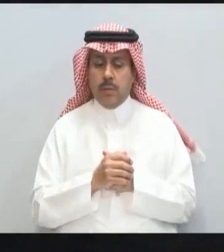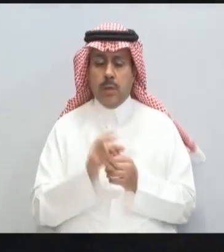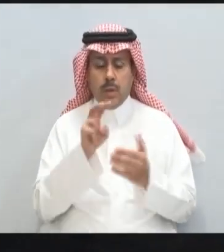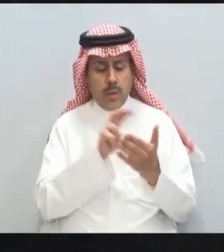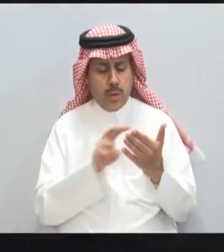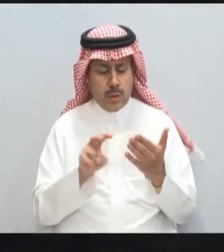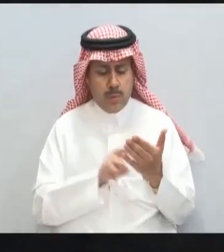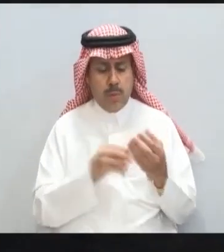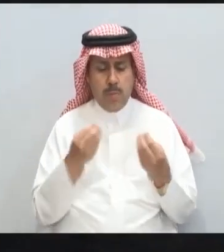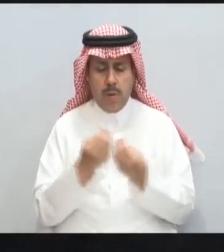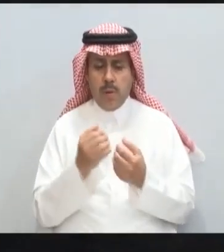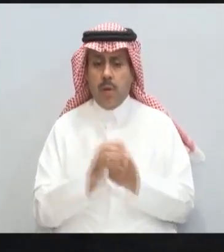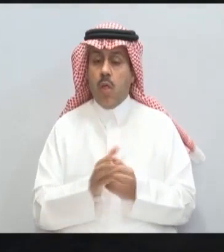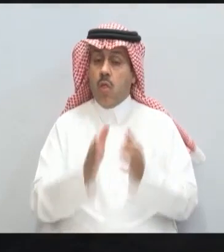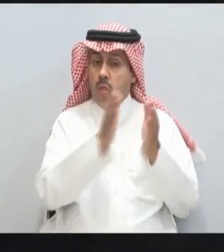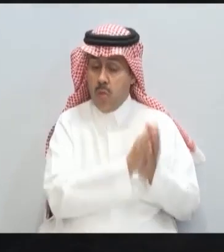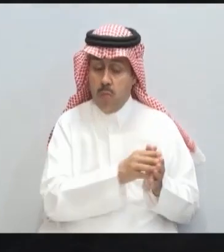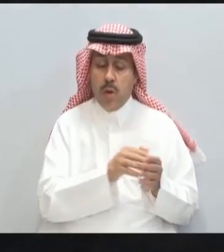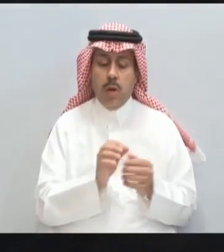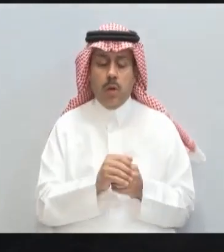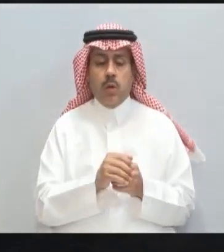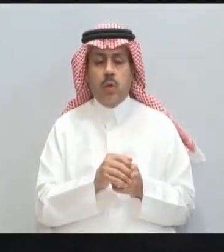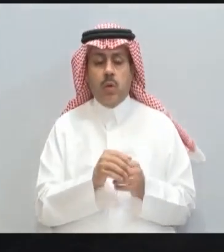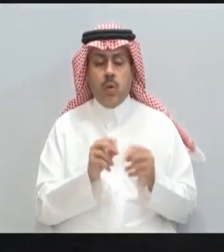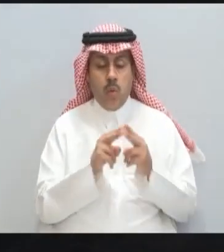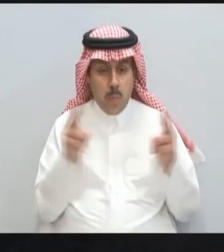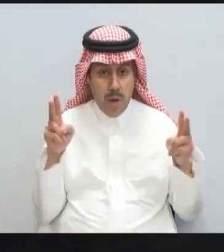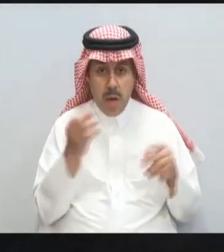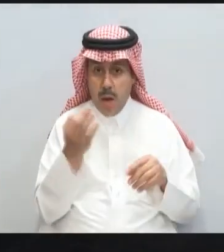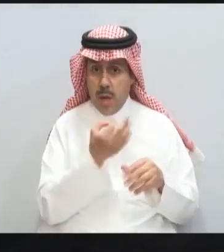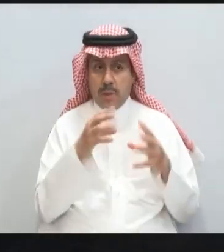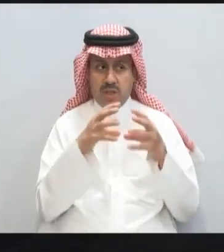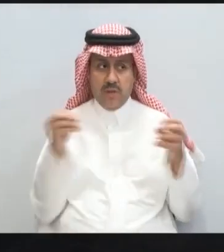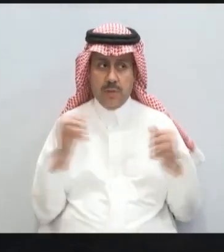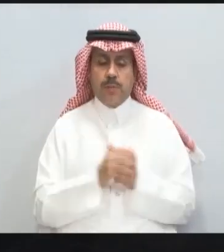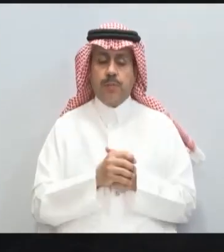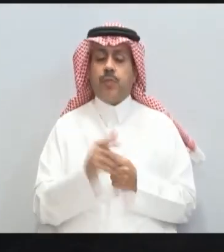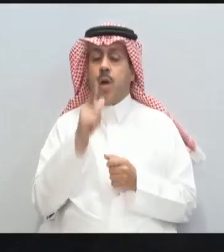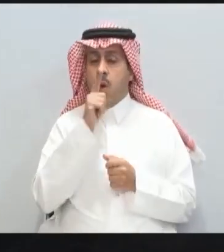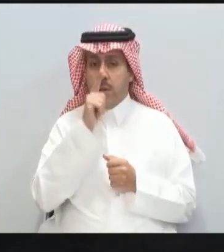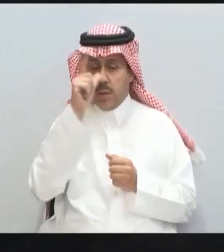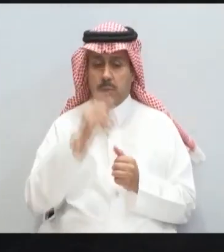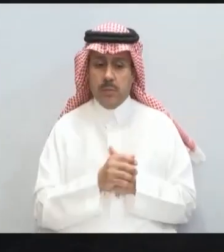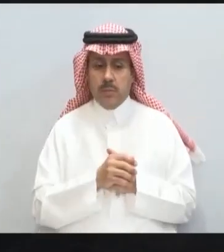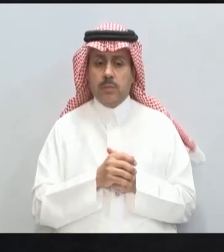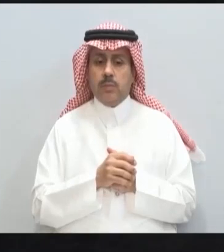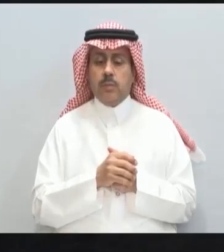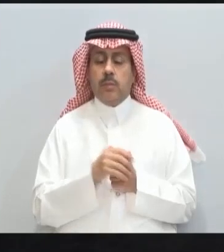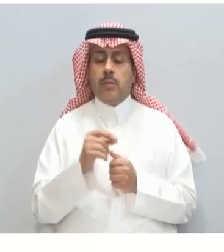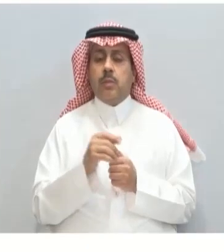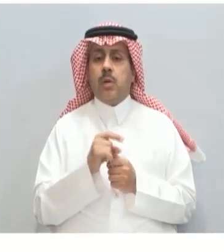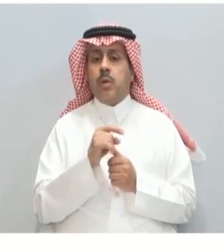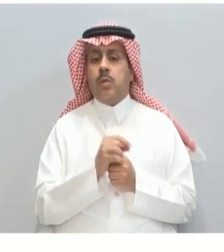صامته سويا ثم نقف واياكم مع معاني الكلمات عندنا قول الله تعالى ولا